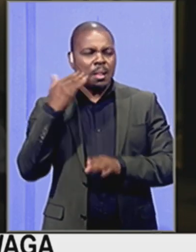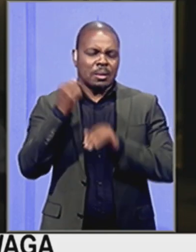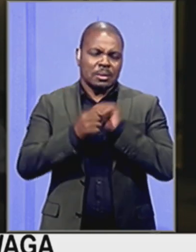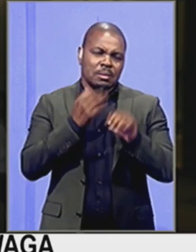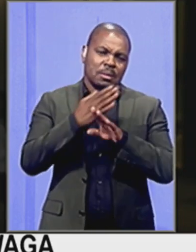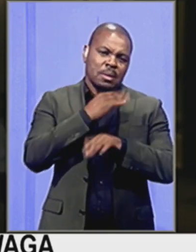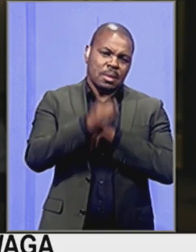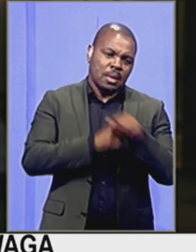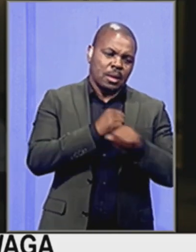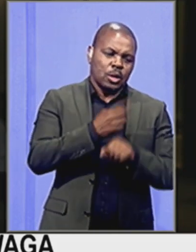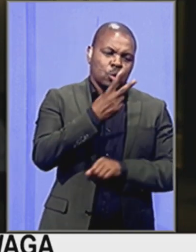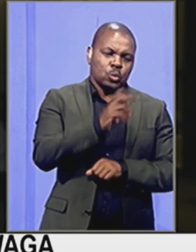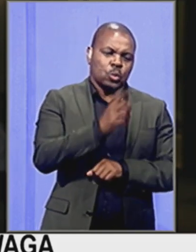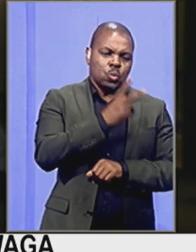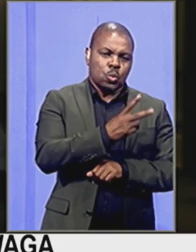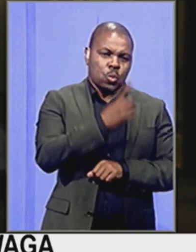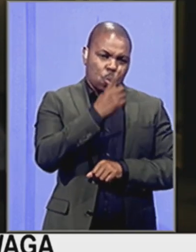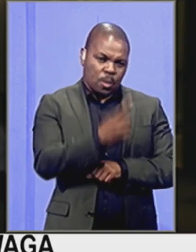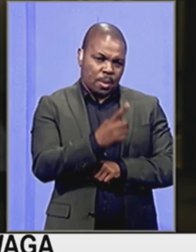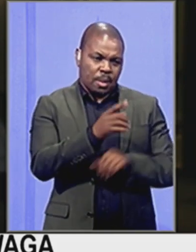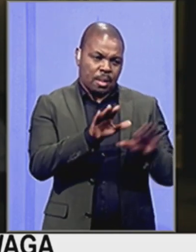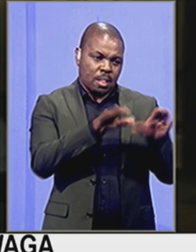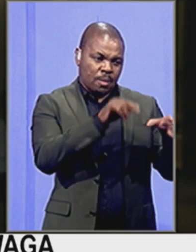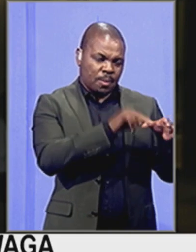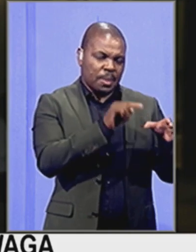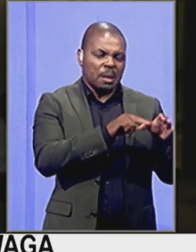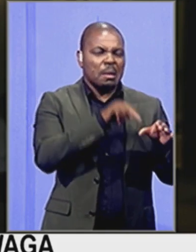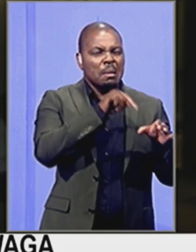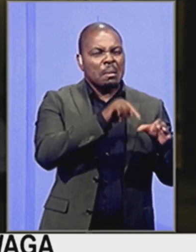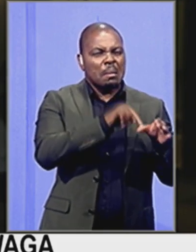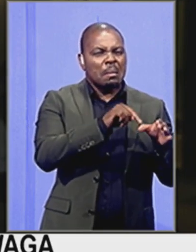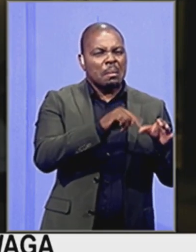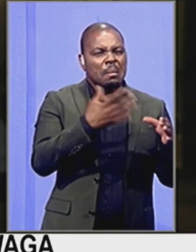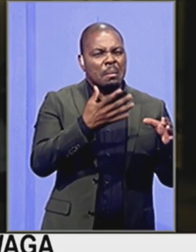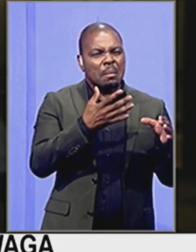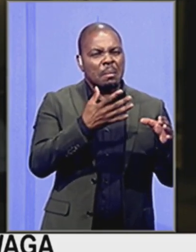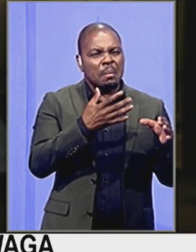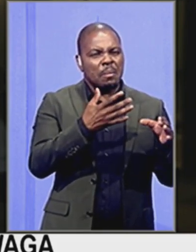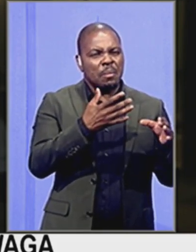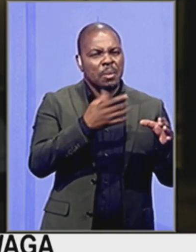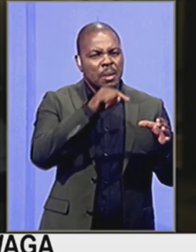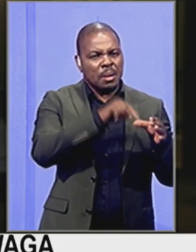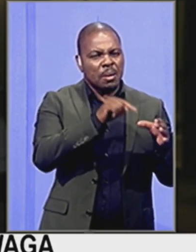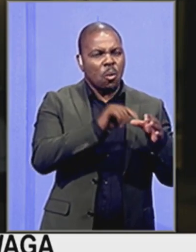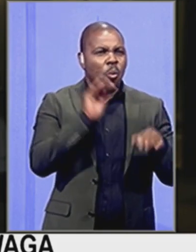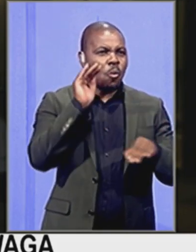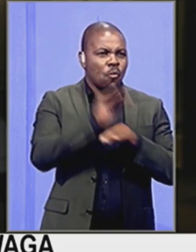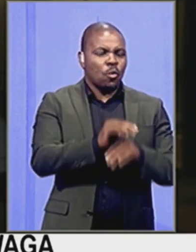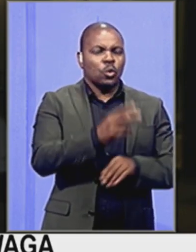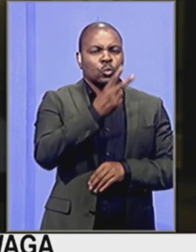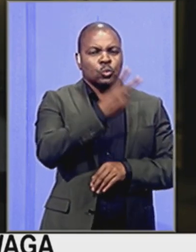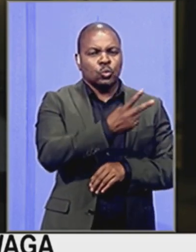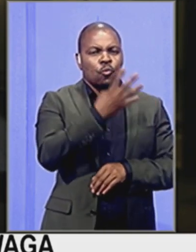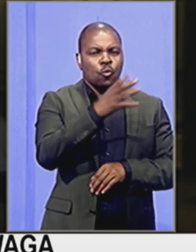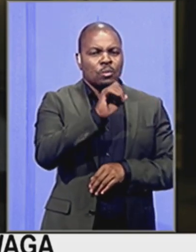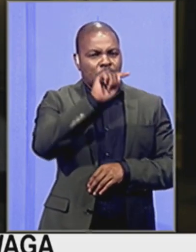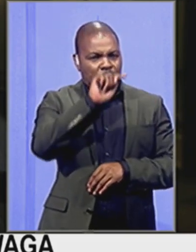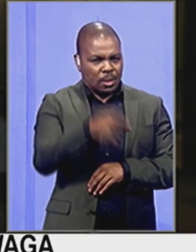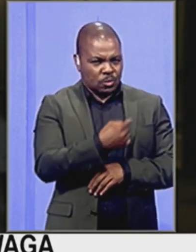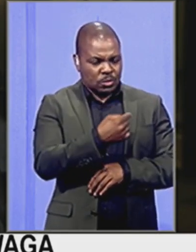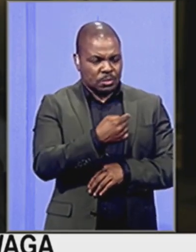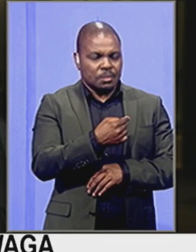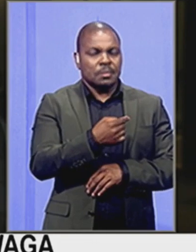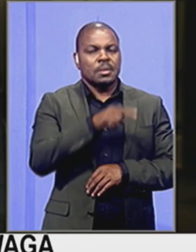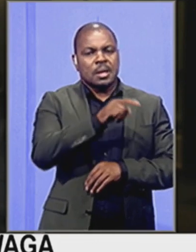fetileng ka 2021 class of 2021 bona ba ile ba re bana ba bai over 240,000 ba ile ba